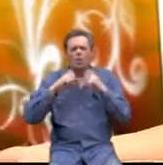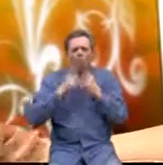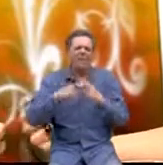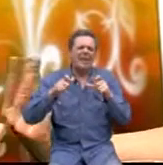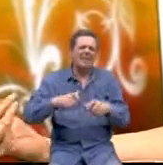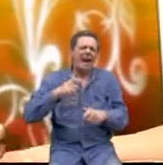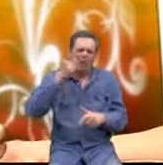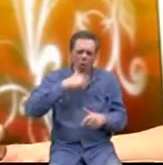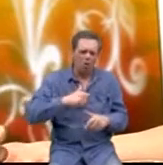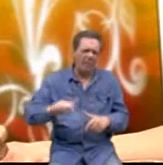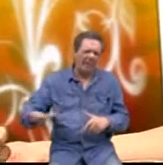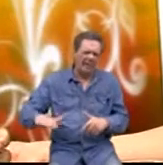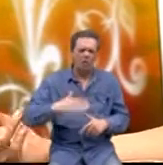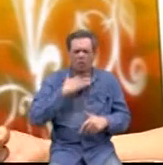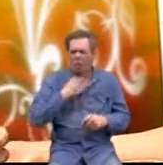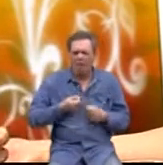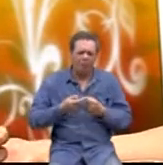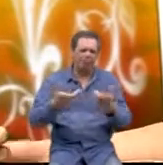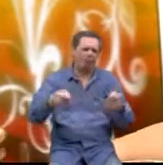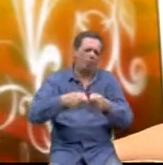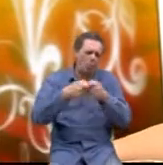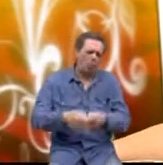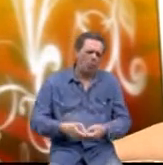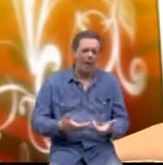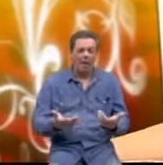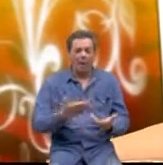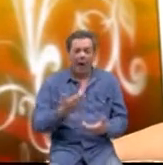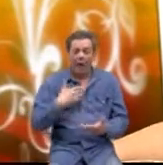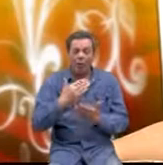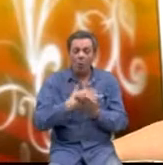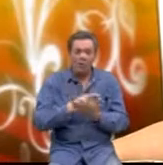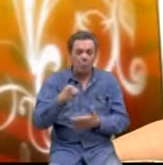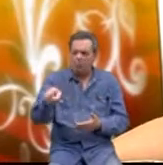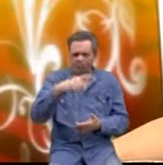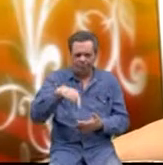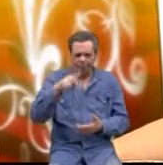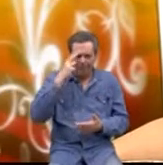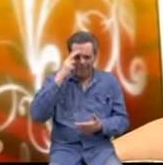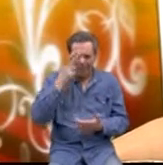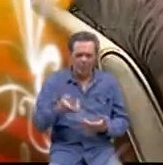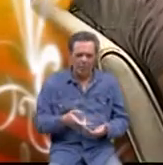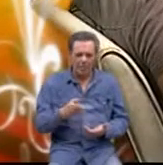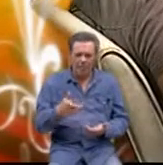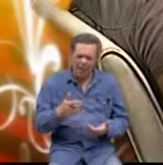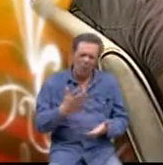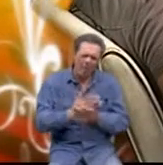vrtić, škola, različite udruge, udruženja, klubovi, ali da u principu mi njih ne poznajemo. I stalno je postala ta neka ideja upoznati